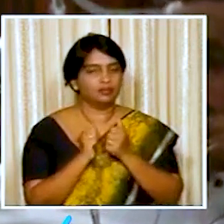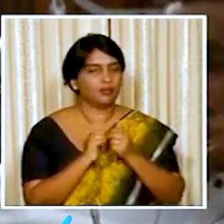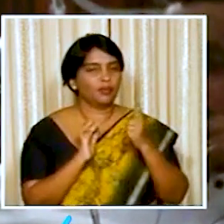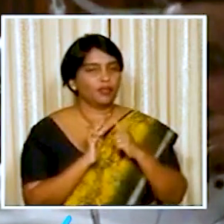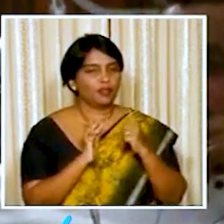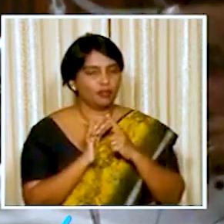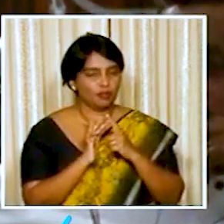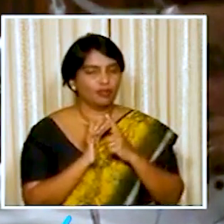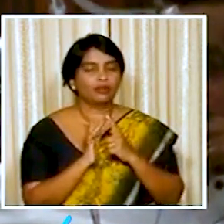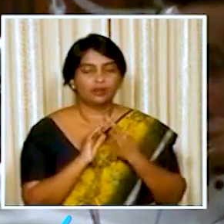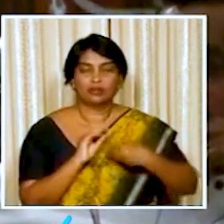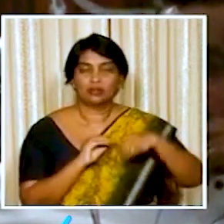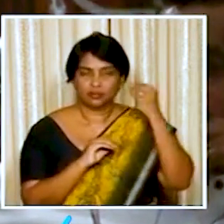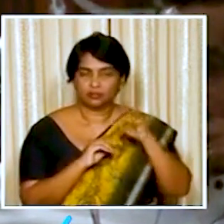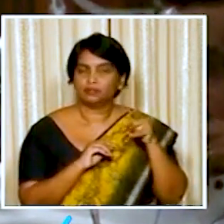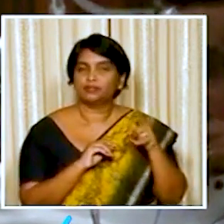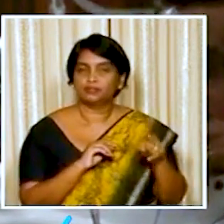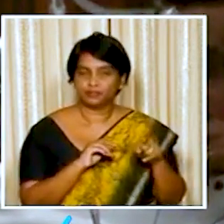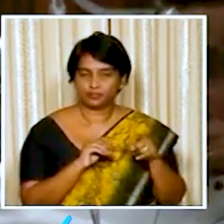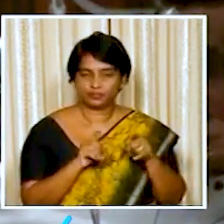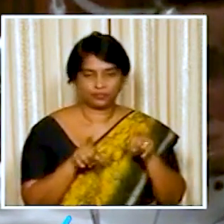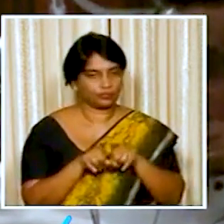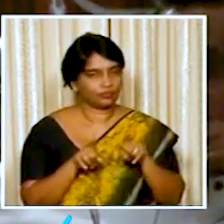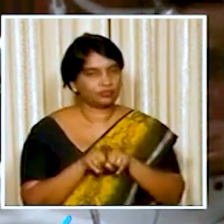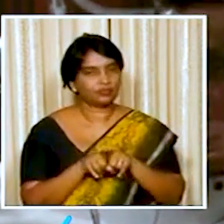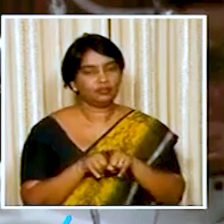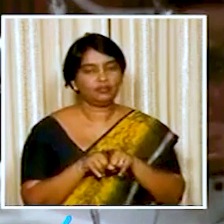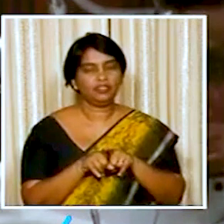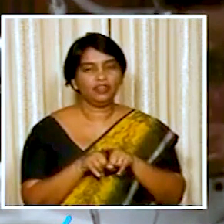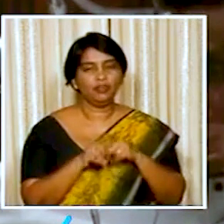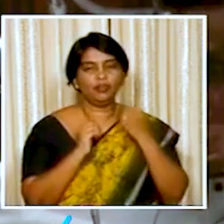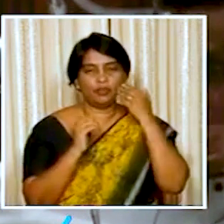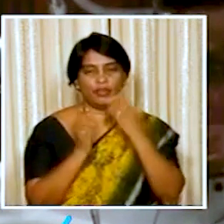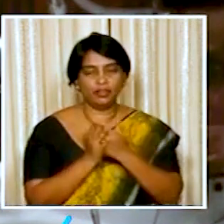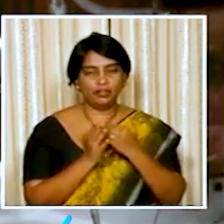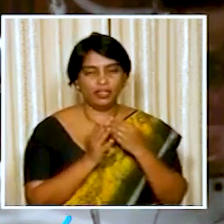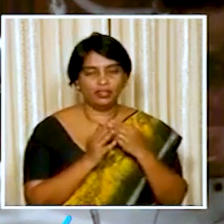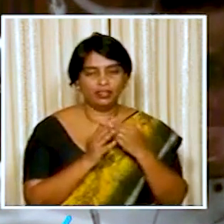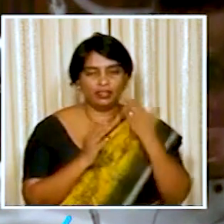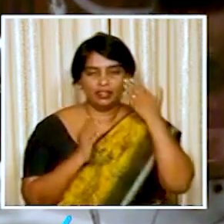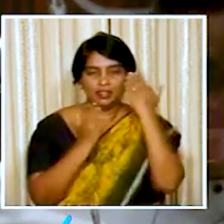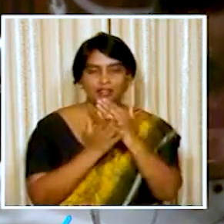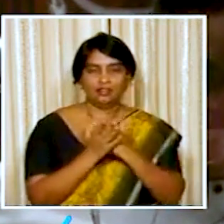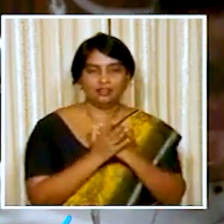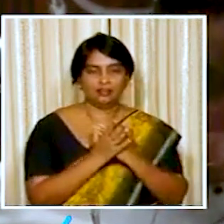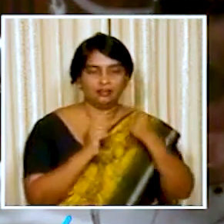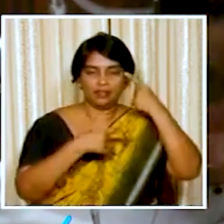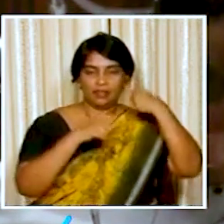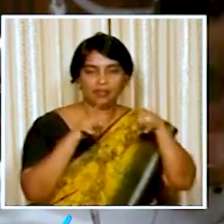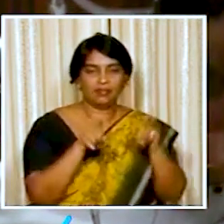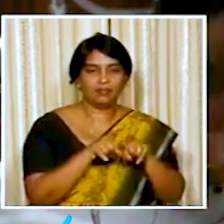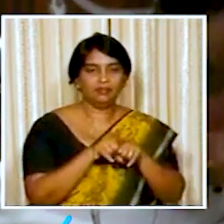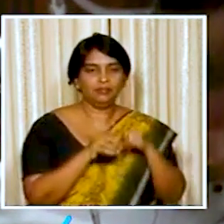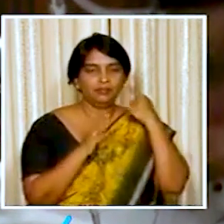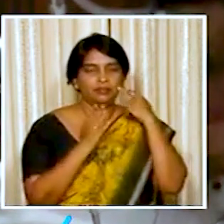කරලා උද්දමනය පාලනය කරන්න පුළුවන් කියන එක. හැබැයි එහෙම කරනවා නම් රජය ආර්ථිකයේ මුදල් විනාශ කරන්න බෑ. නමුත් ආණ්ඩුව මොකද